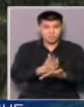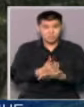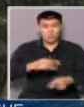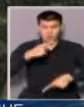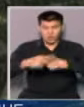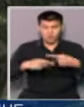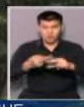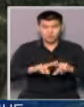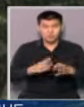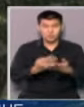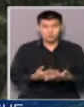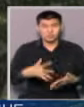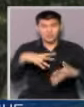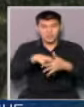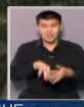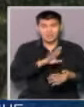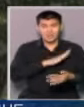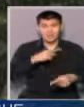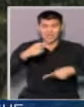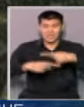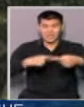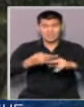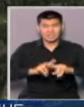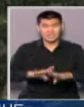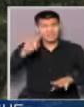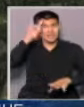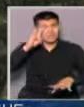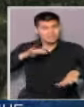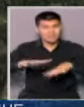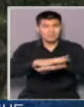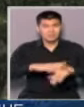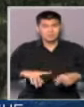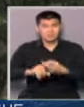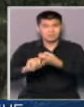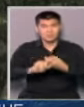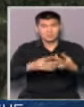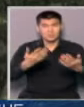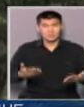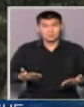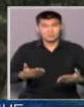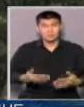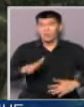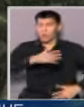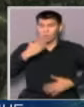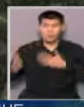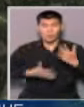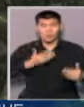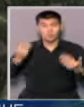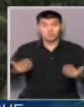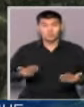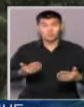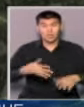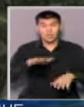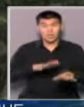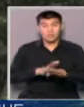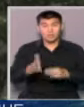ұлттық кодымызға таңбаланған. Ғасырлар бойы қазағымыздың серігі болып, қиындықта сүйеу, қуанышта көңілінің қанаты